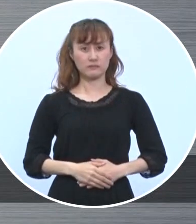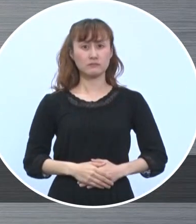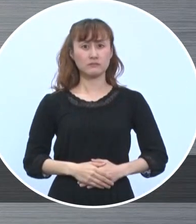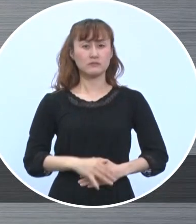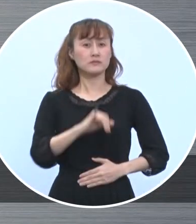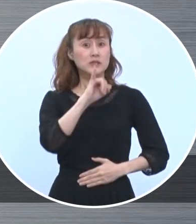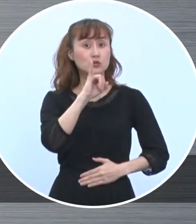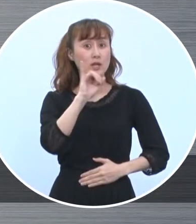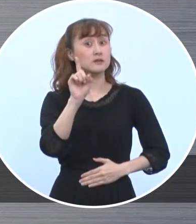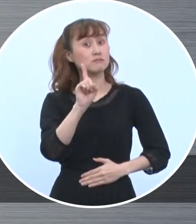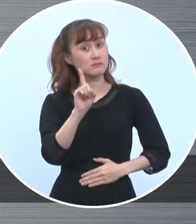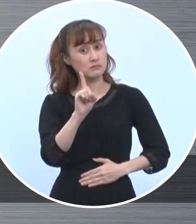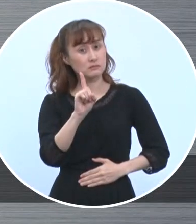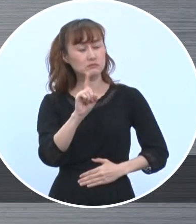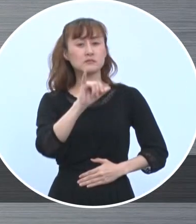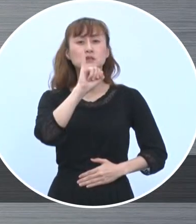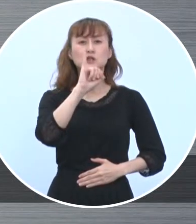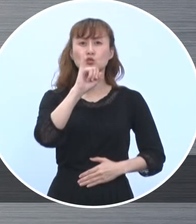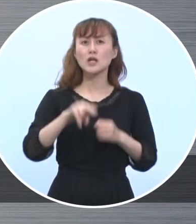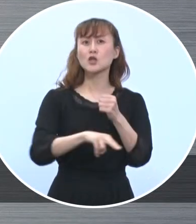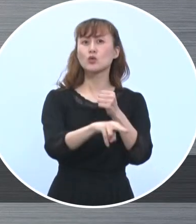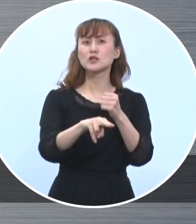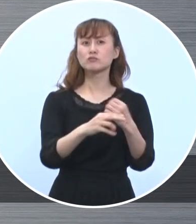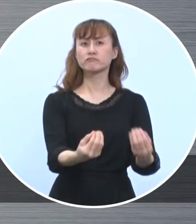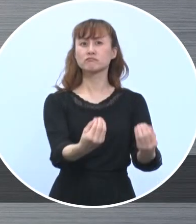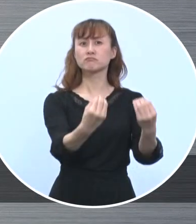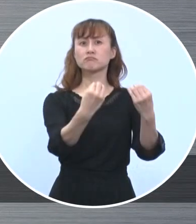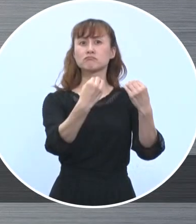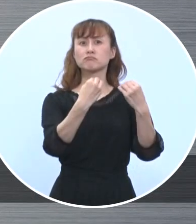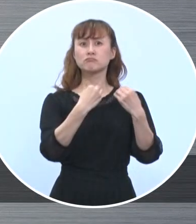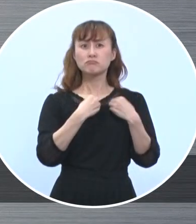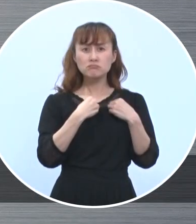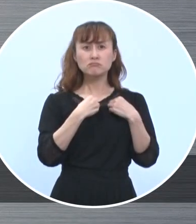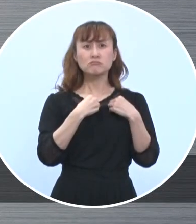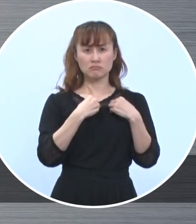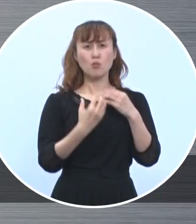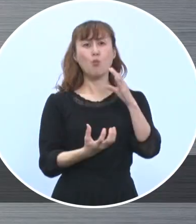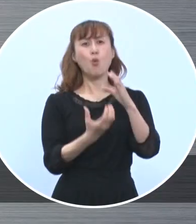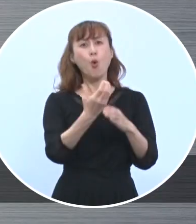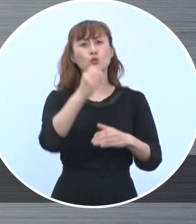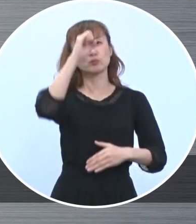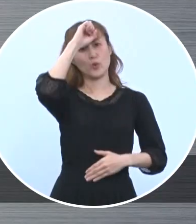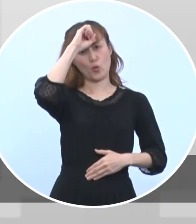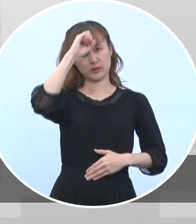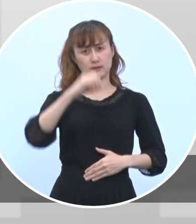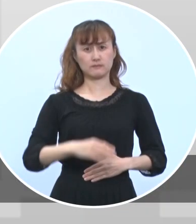インフルエンザはインフルエンザウイルスに感染することで起こる病気です。